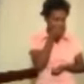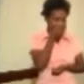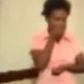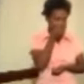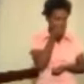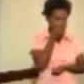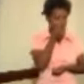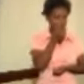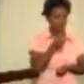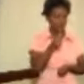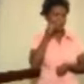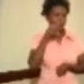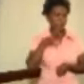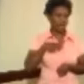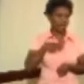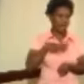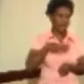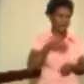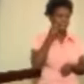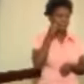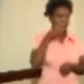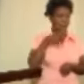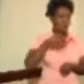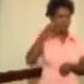Ça fait l'osmose. Non, je ne suis pas.